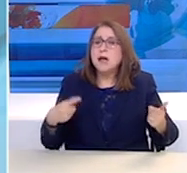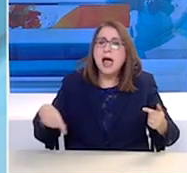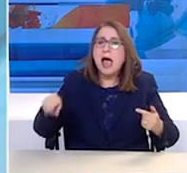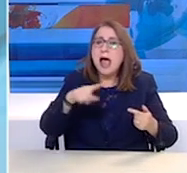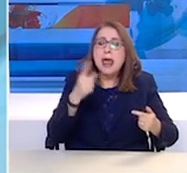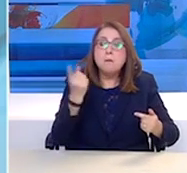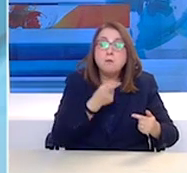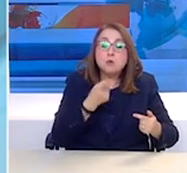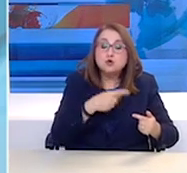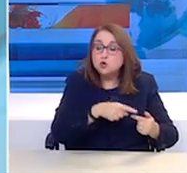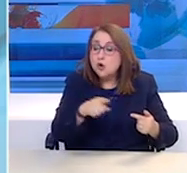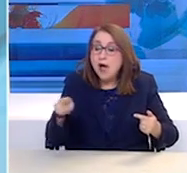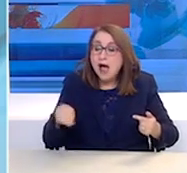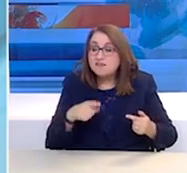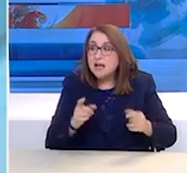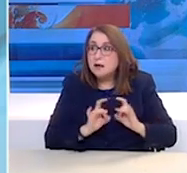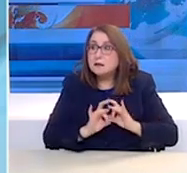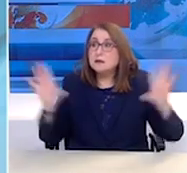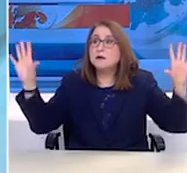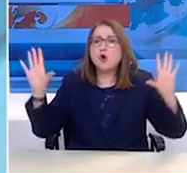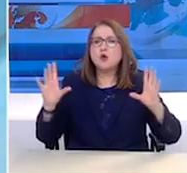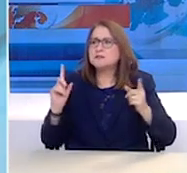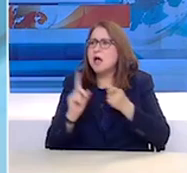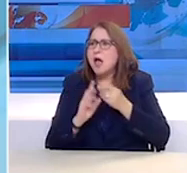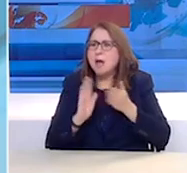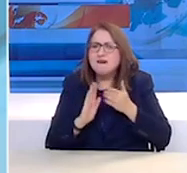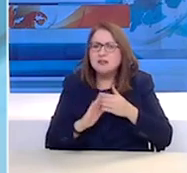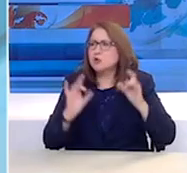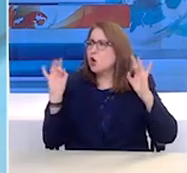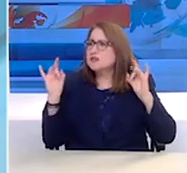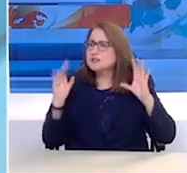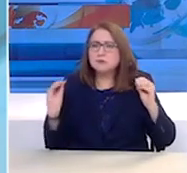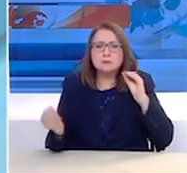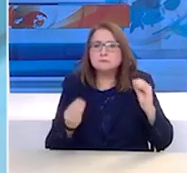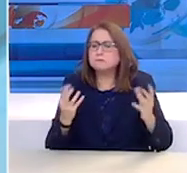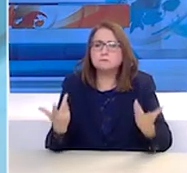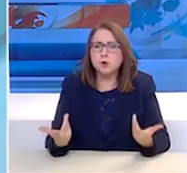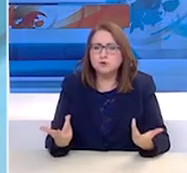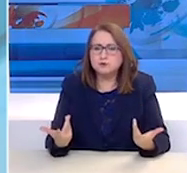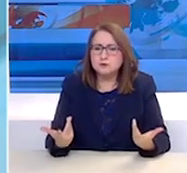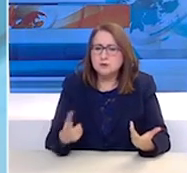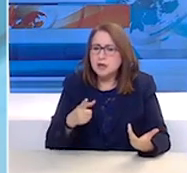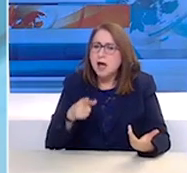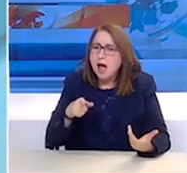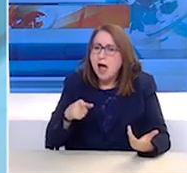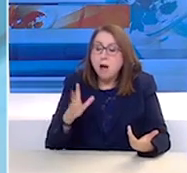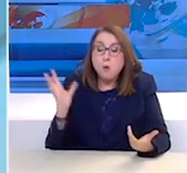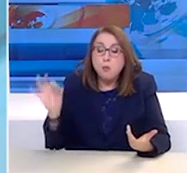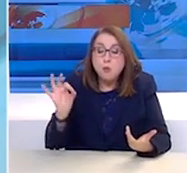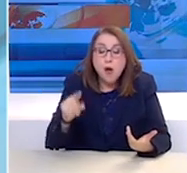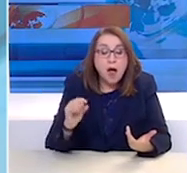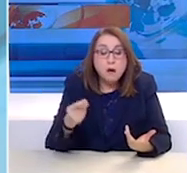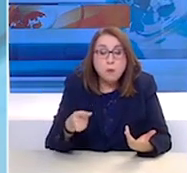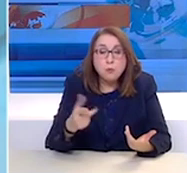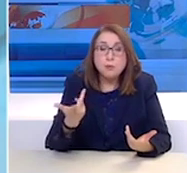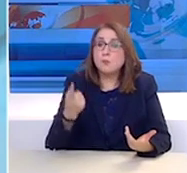με ήδη γνωστό κρούσμα, ίσως επειδή και για κάποια συνεχίζεται η χνηλάτιση. Είναι σημαντικός ο αριθμός των νέων ορφανών κρουσμάτων και